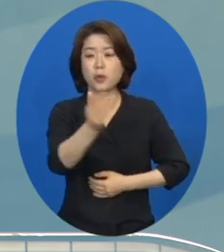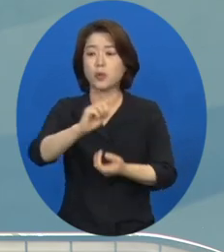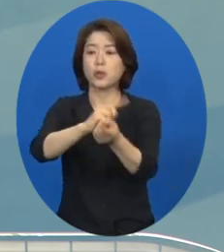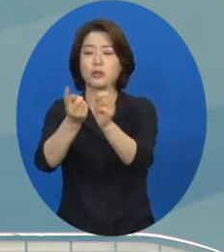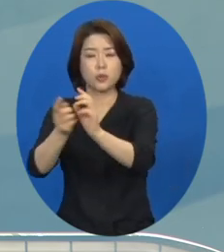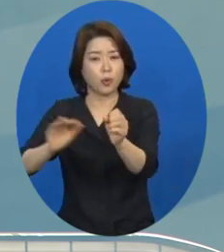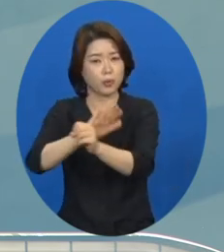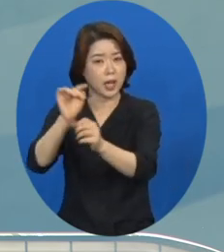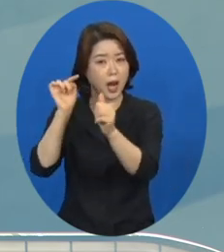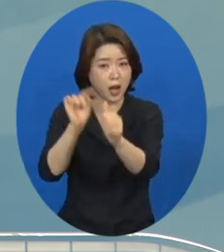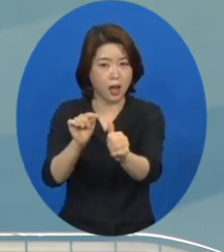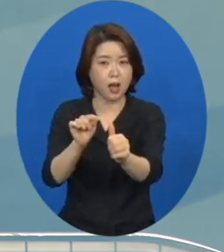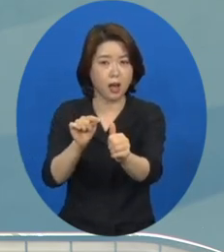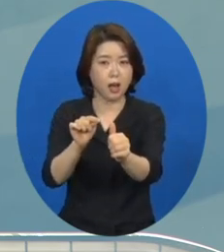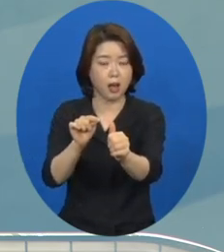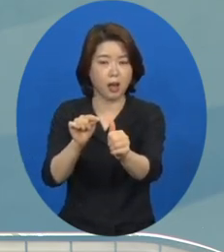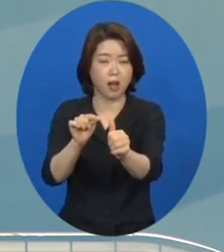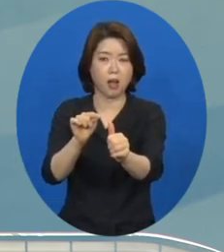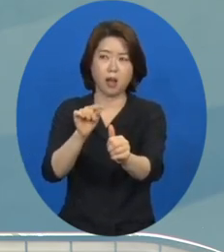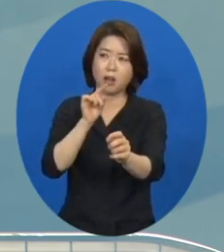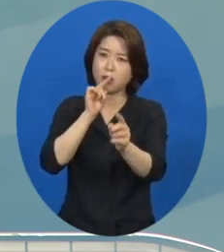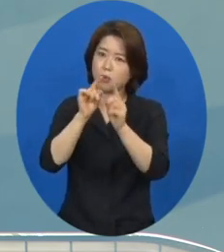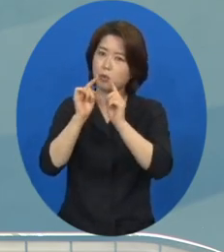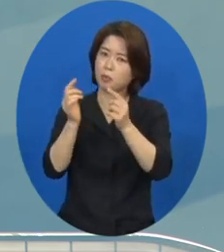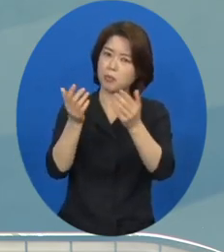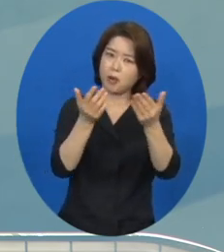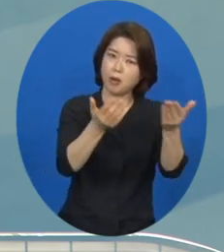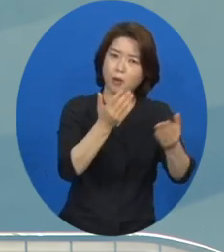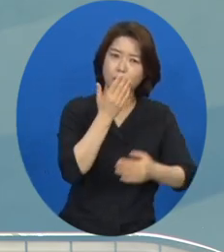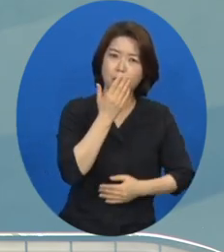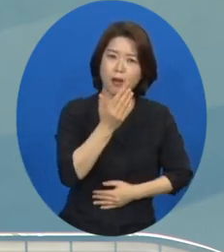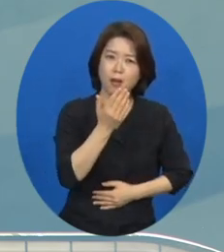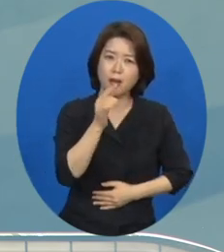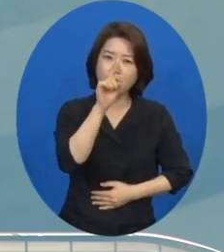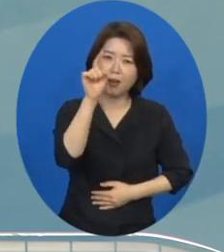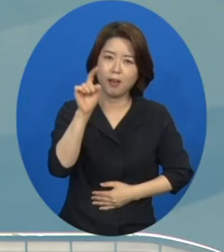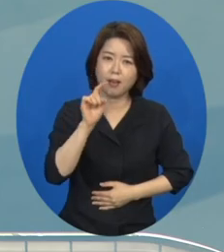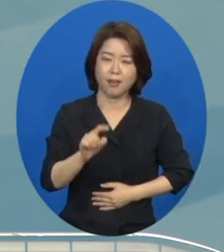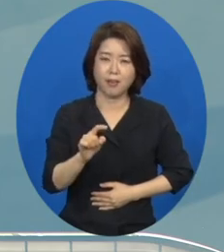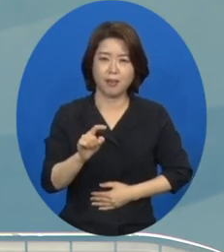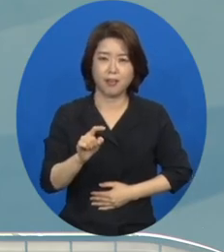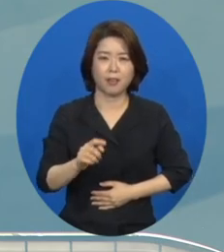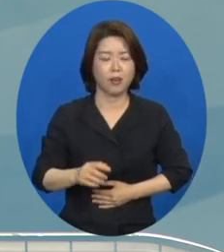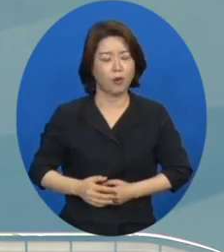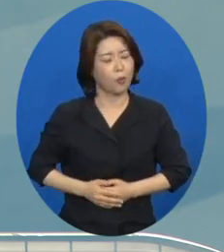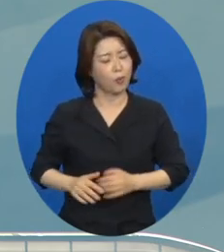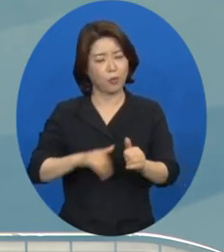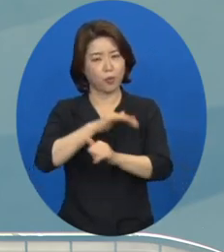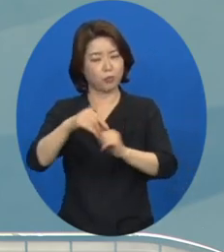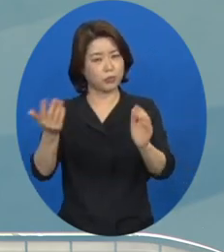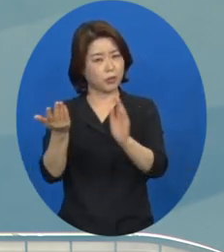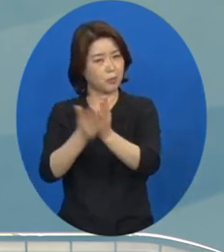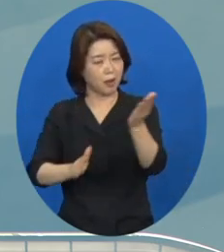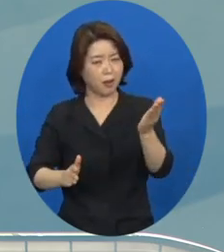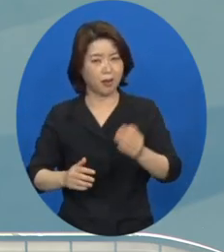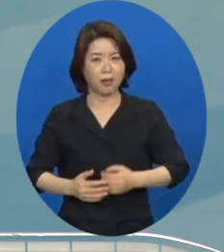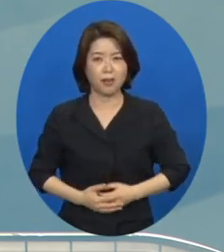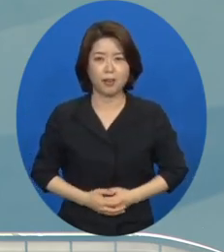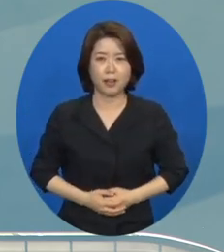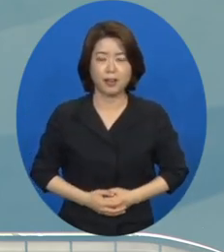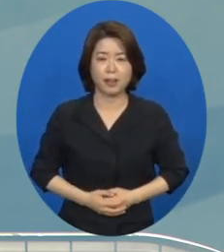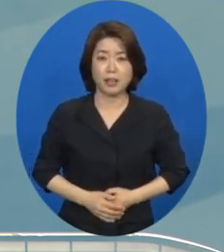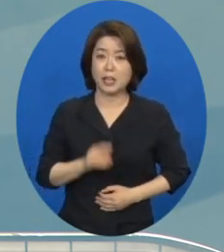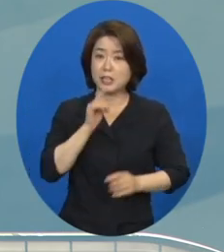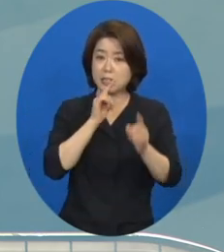사랑하여라, 이런 말씀을 하실 수 있으실까? 너무 분위기가 안 맞는 내용이잖아요.